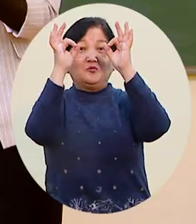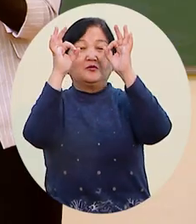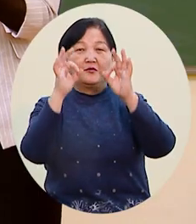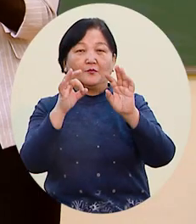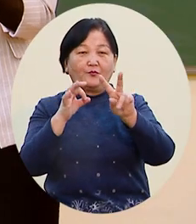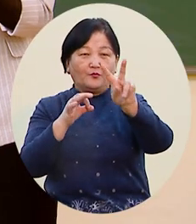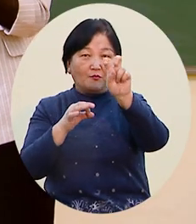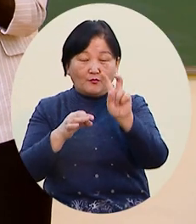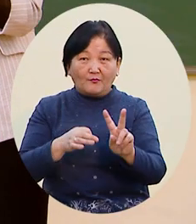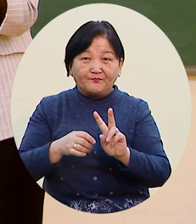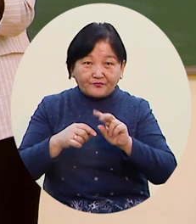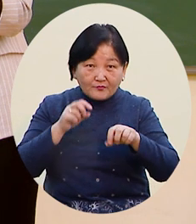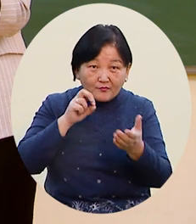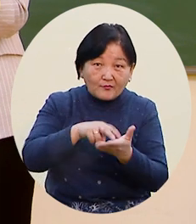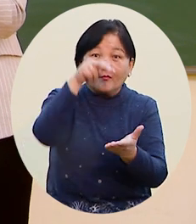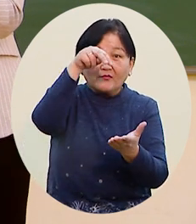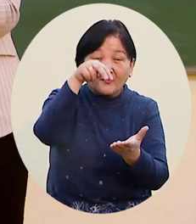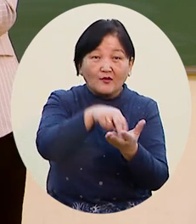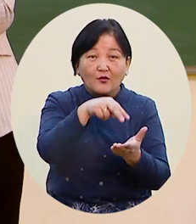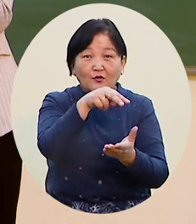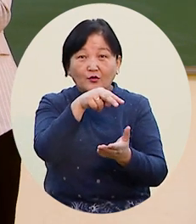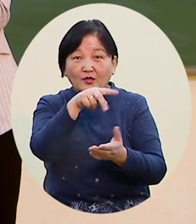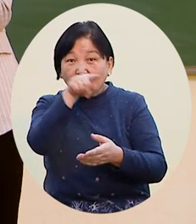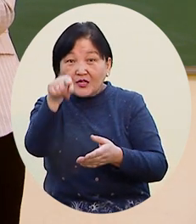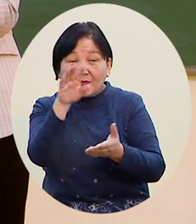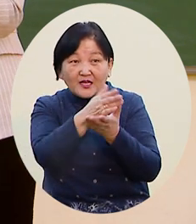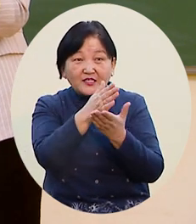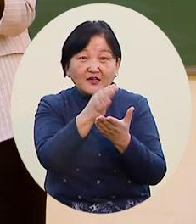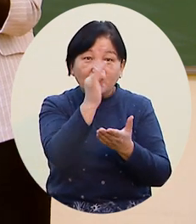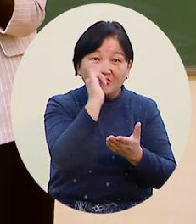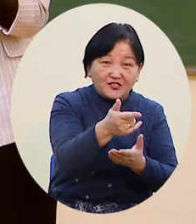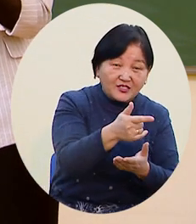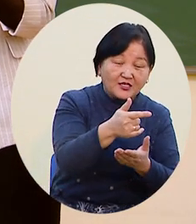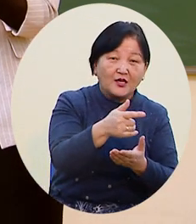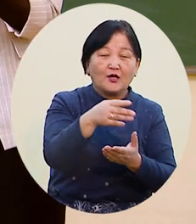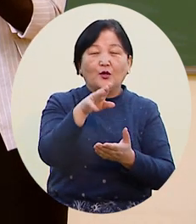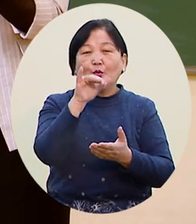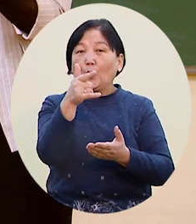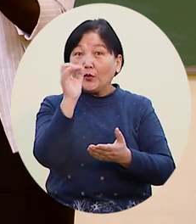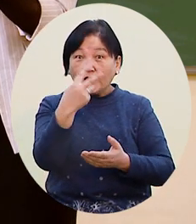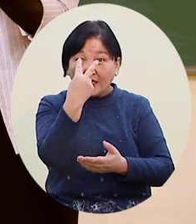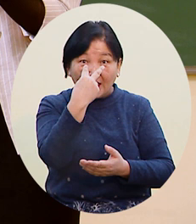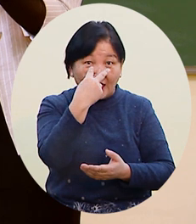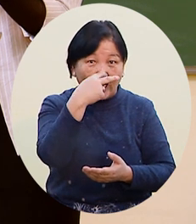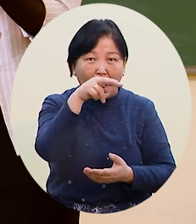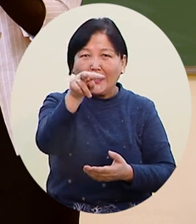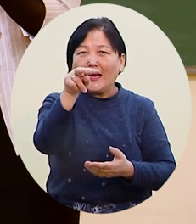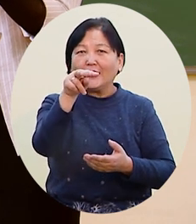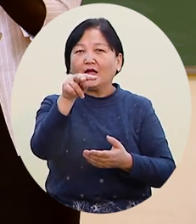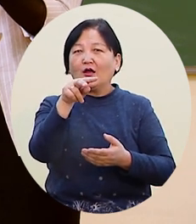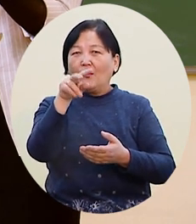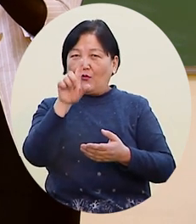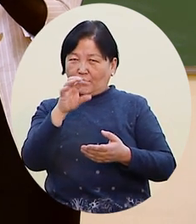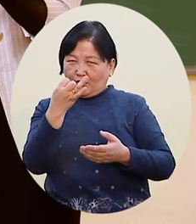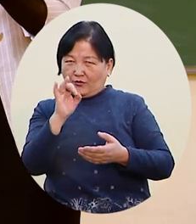уралдаж байгаа унга оодорч байгаа тугал дэхвэрж байгаа ишиг ишгийг барин тушилтсан болхиод